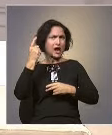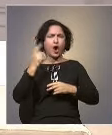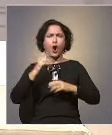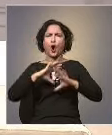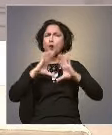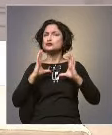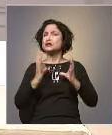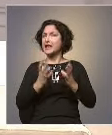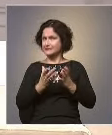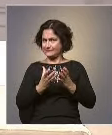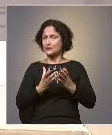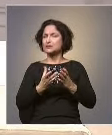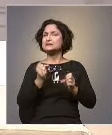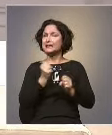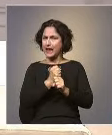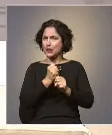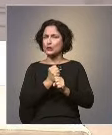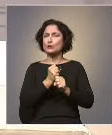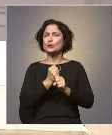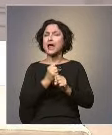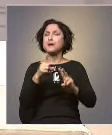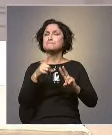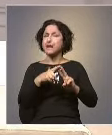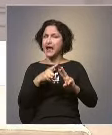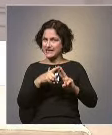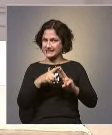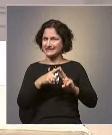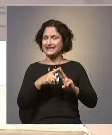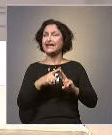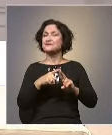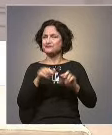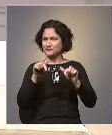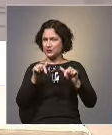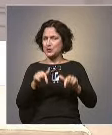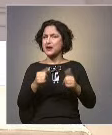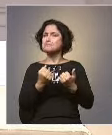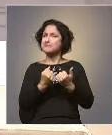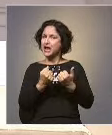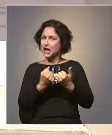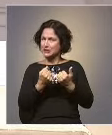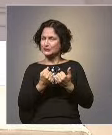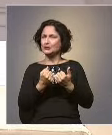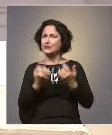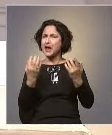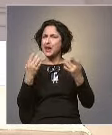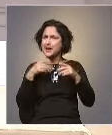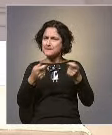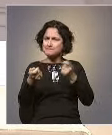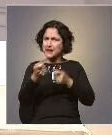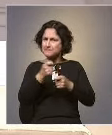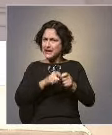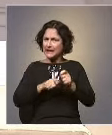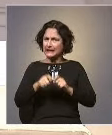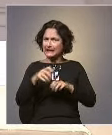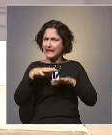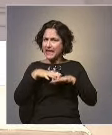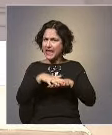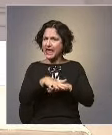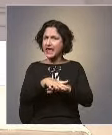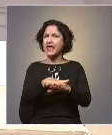на Паисий. И тук е мястото на преплитане на българското